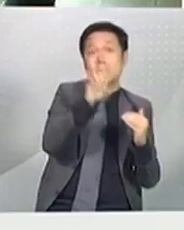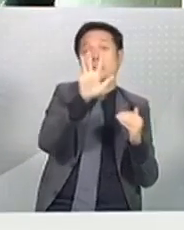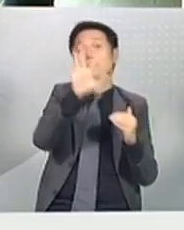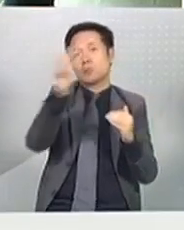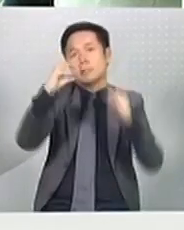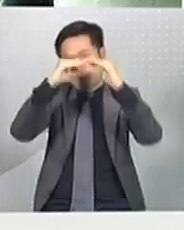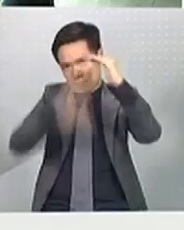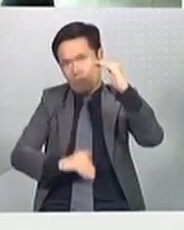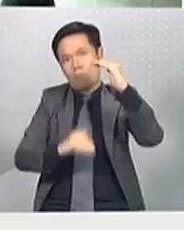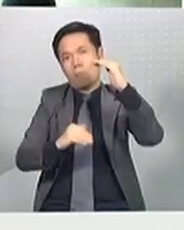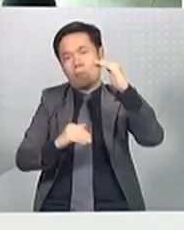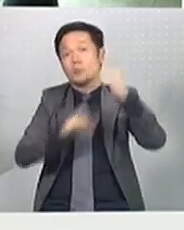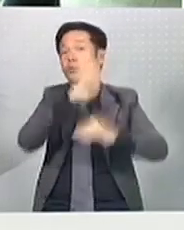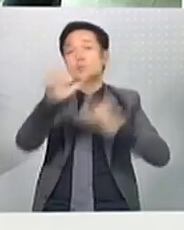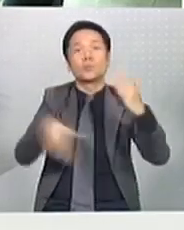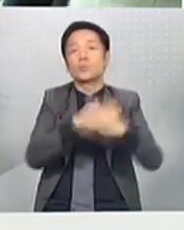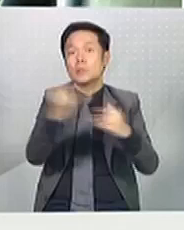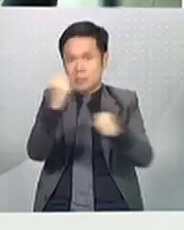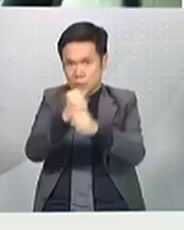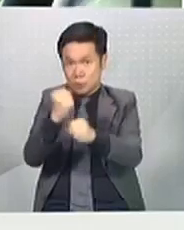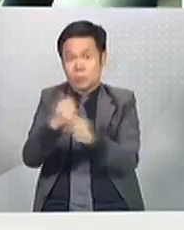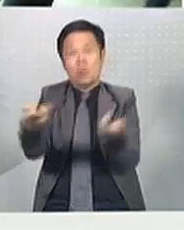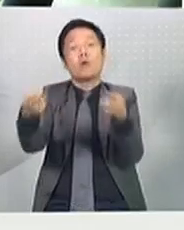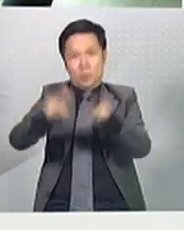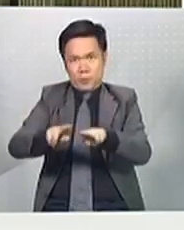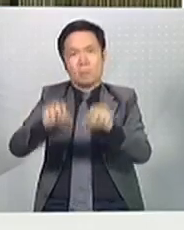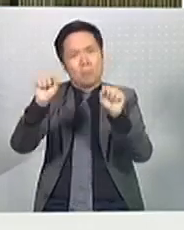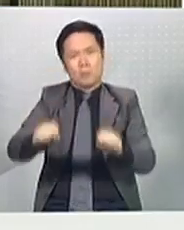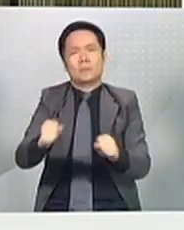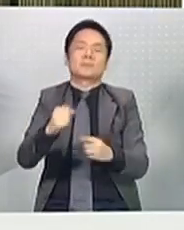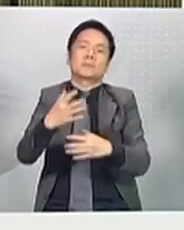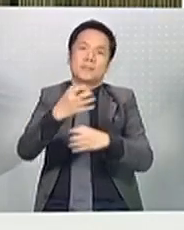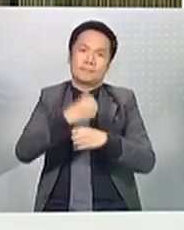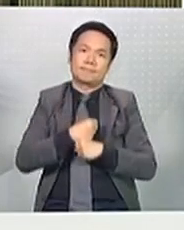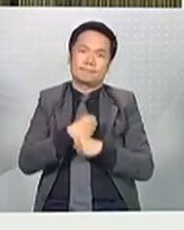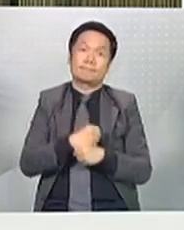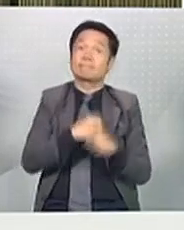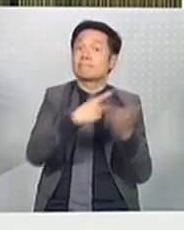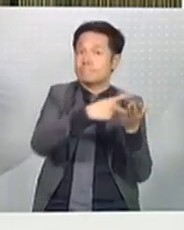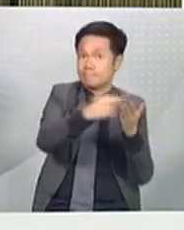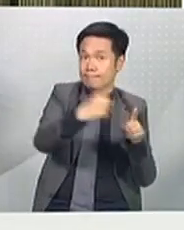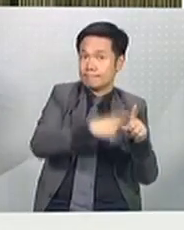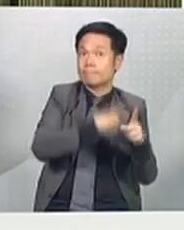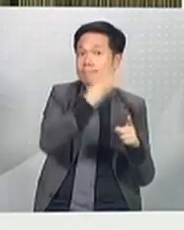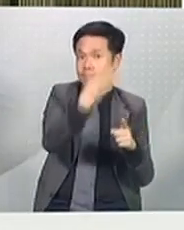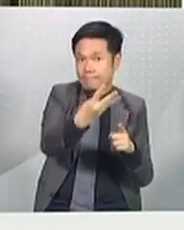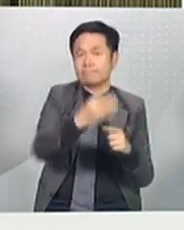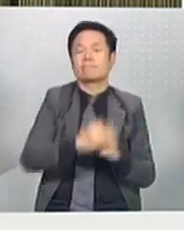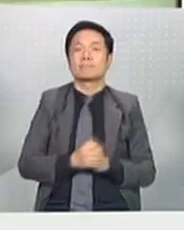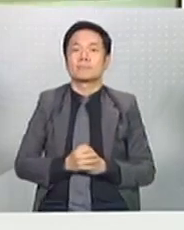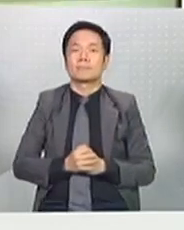bawah, termasuk mereka yang bekerja secara kontrak. Bayaran akan dibuat pada bulan April